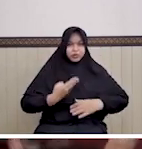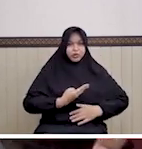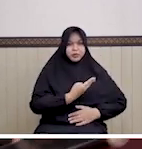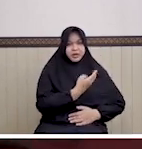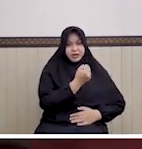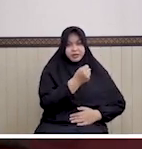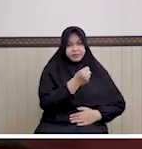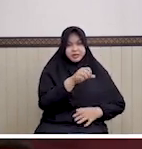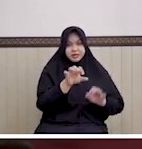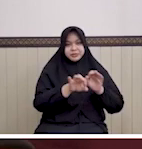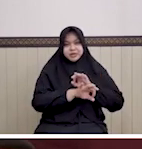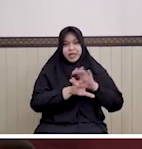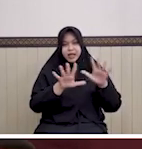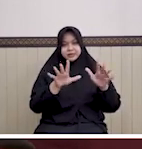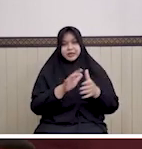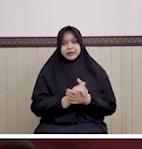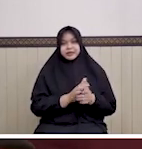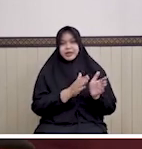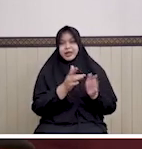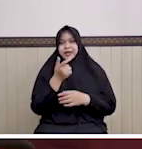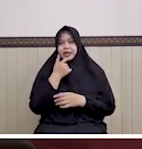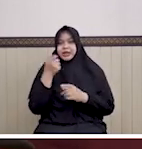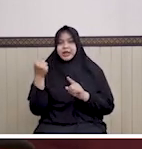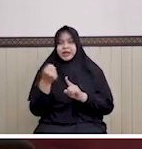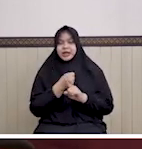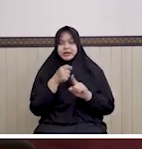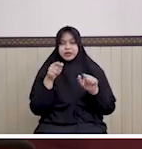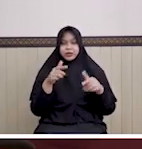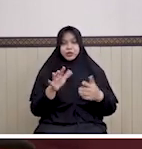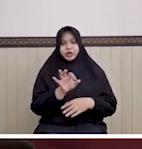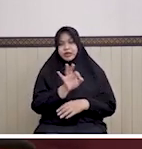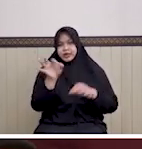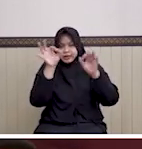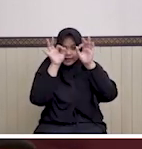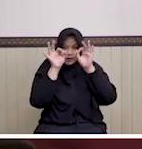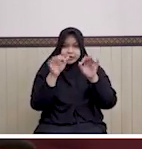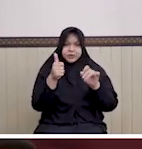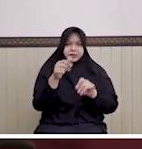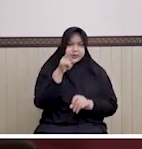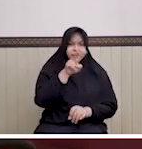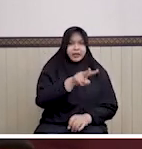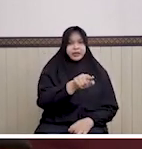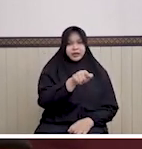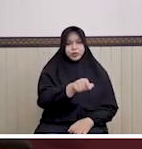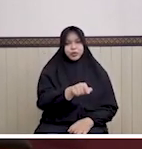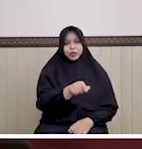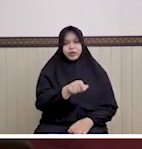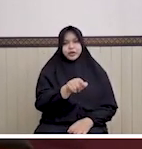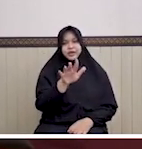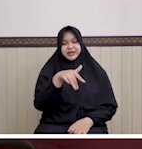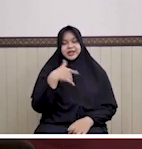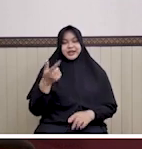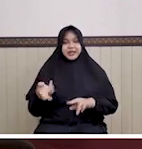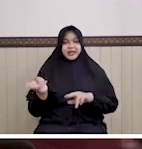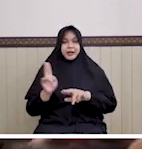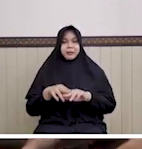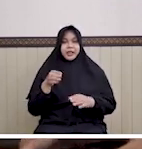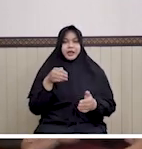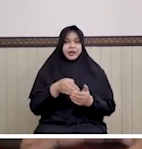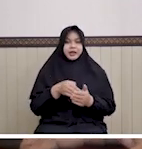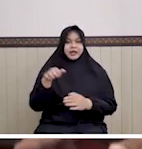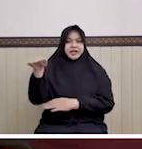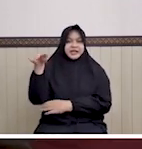tidak bisa menjelaskan tentang kekerasan itu tidak ada saksi yang melihat diperparah lagi